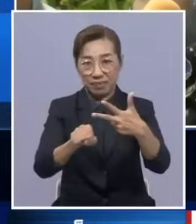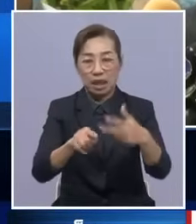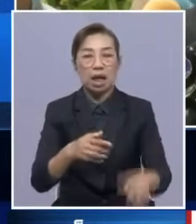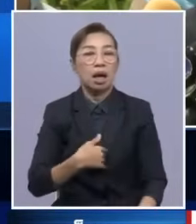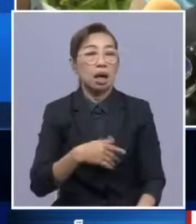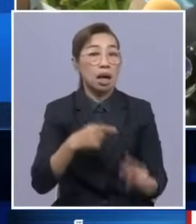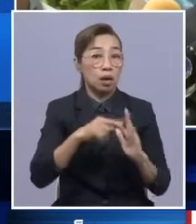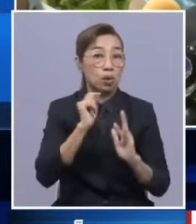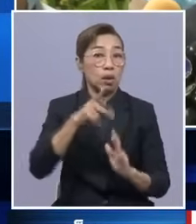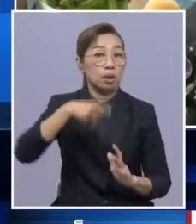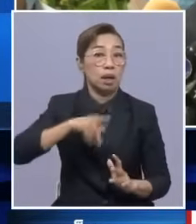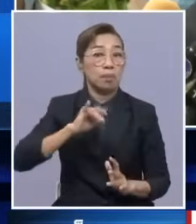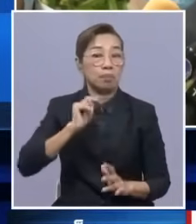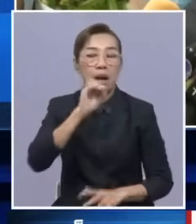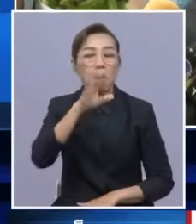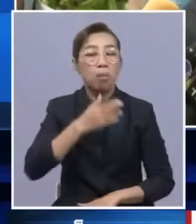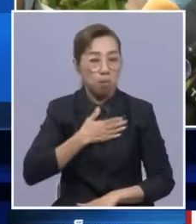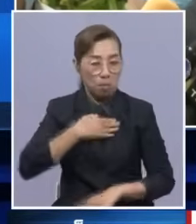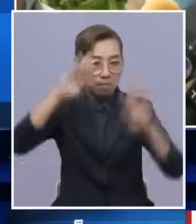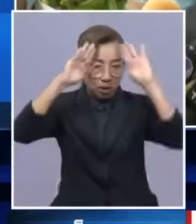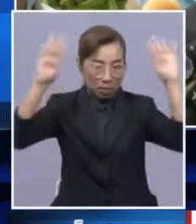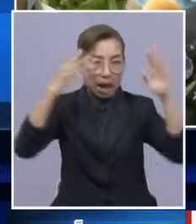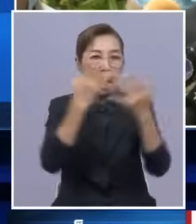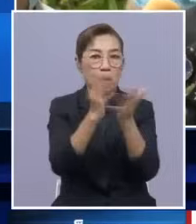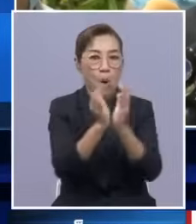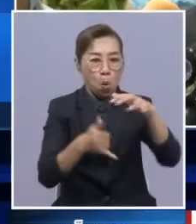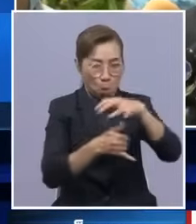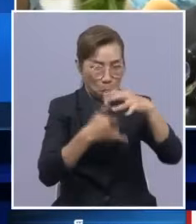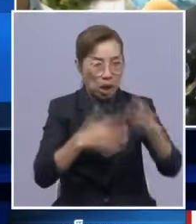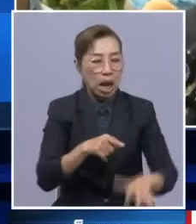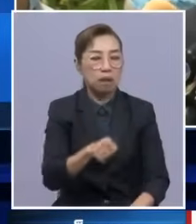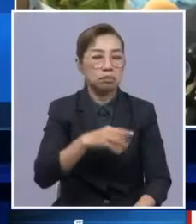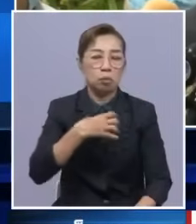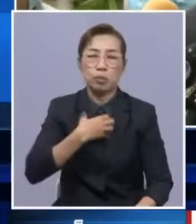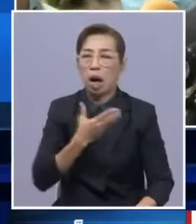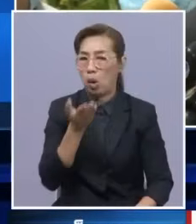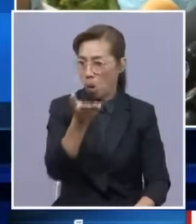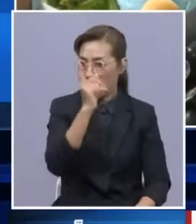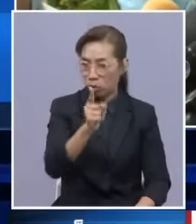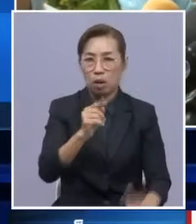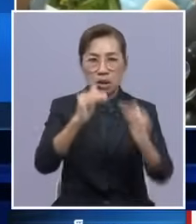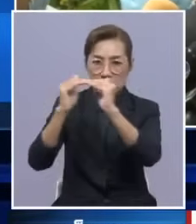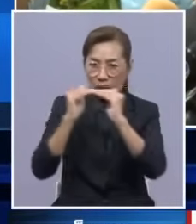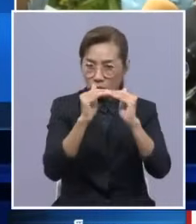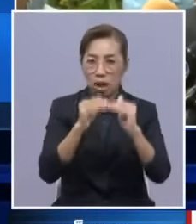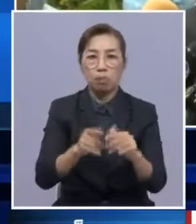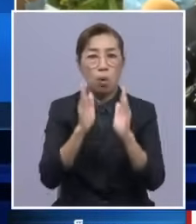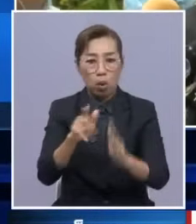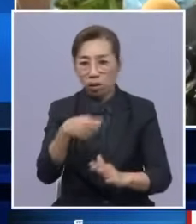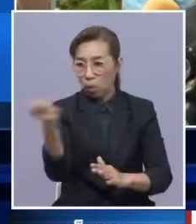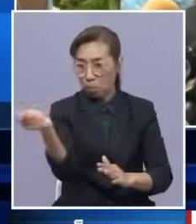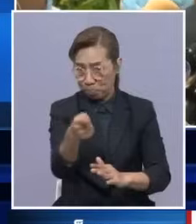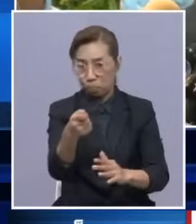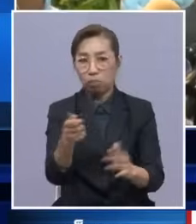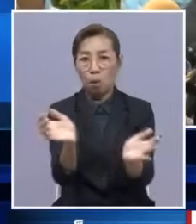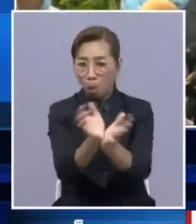เคยถูกจองจำในเรือนจำมาก่อนอยากจะเรียกร้องขอความเป็นธรรมในเรื่องของความเท่าเทียมและความเสมอภาคของนักโทษทุกคนอย